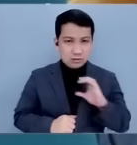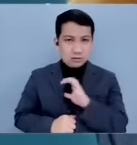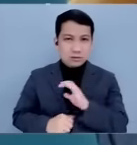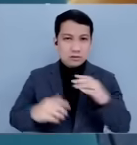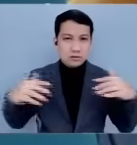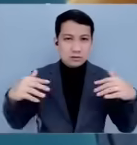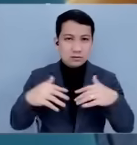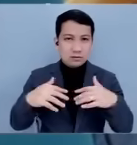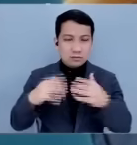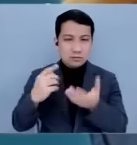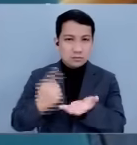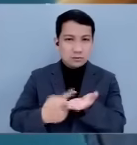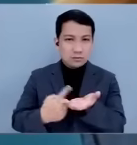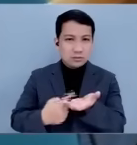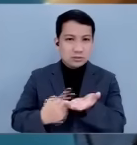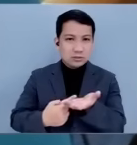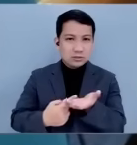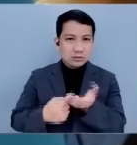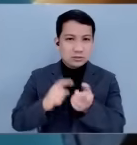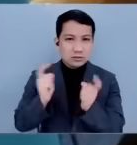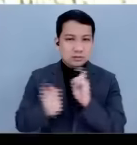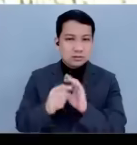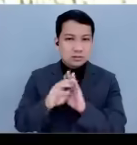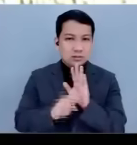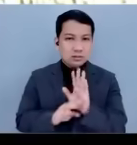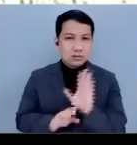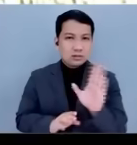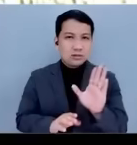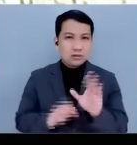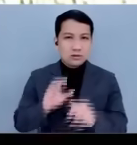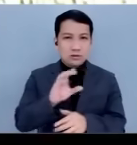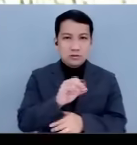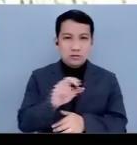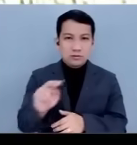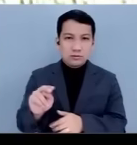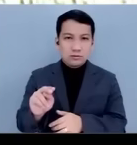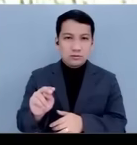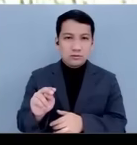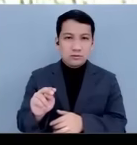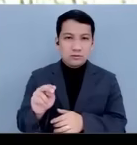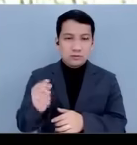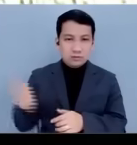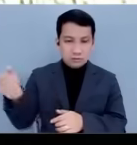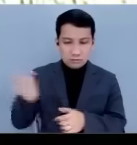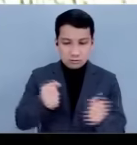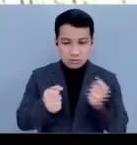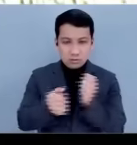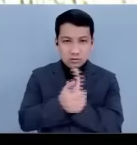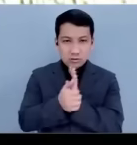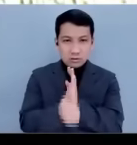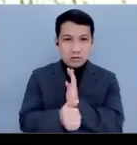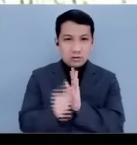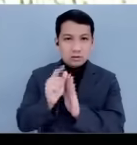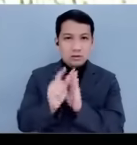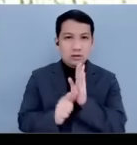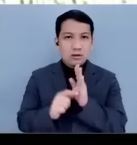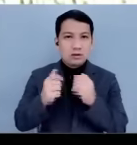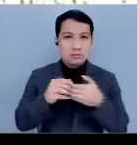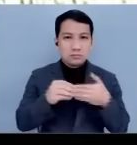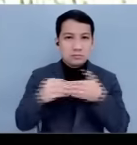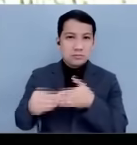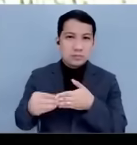mga pagbabago. Constitutional Convention kung saan magtatalaga ng mga eksperto sa batas na siyang mangunguna sa